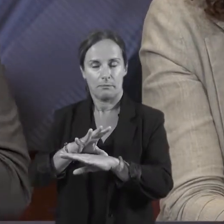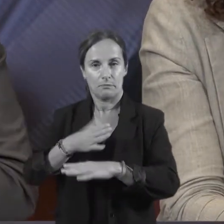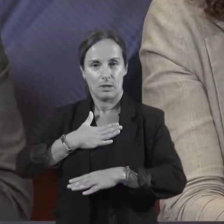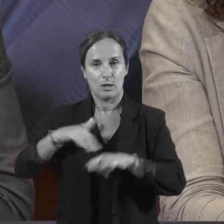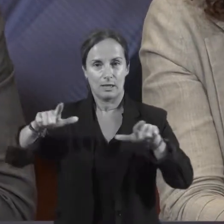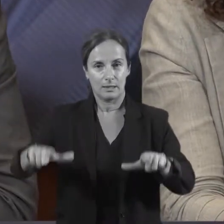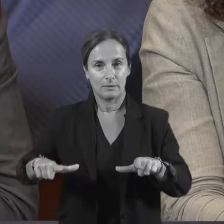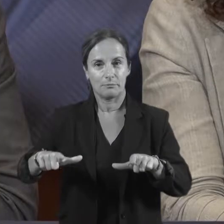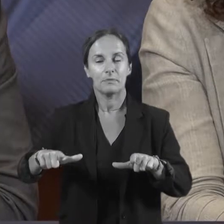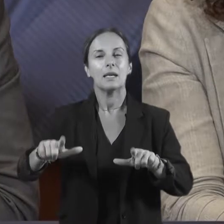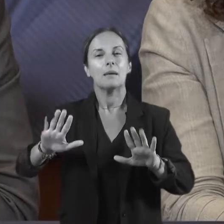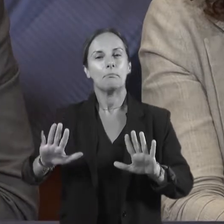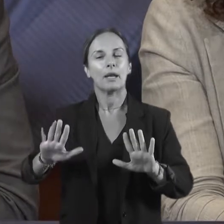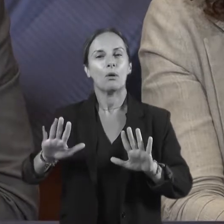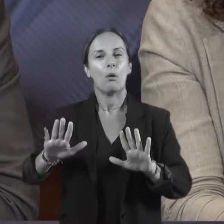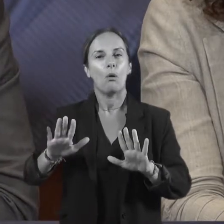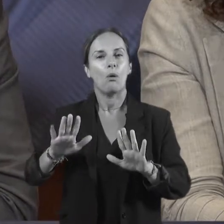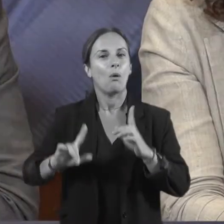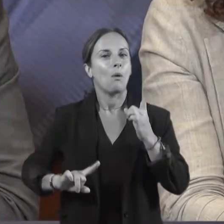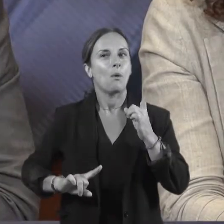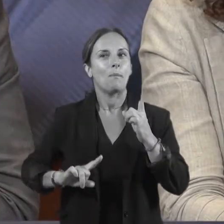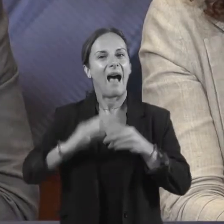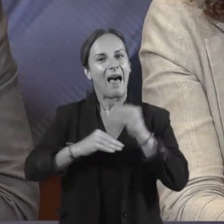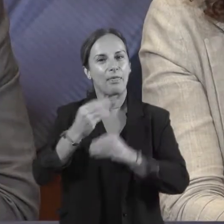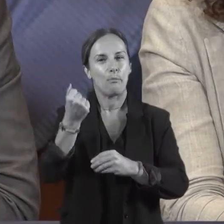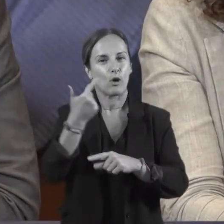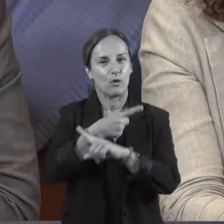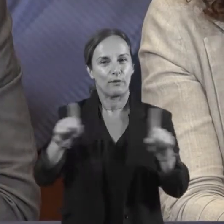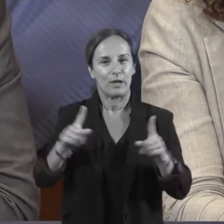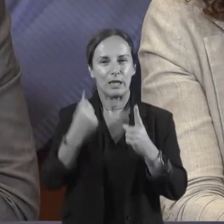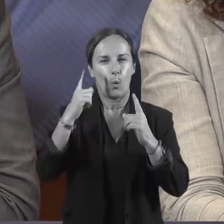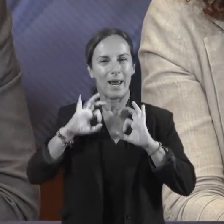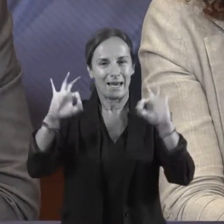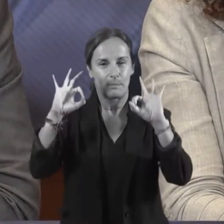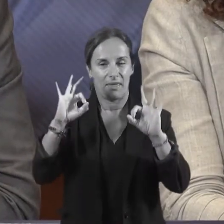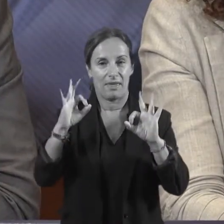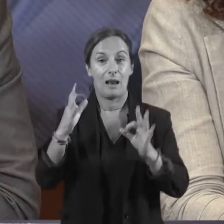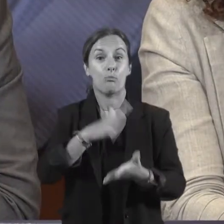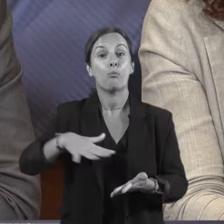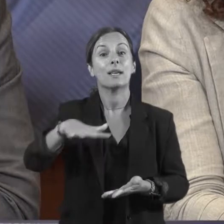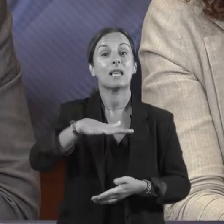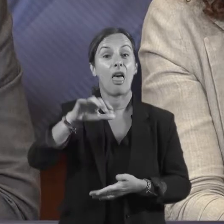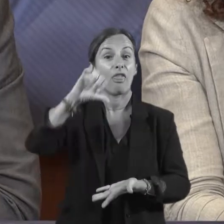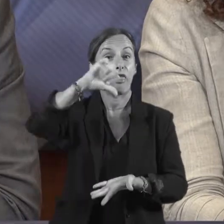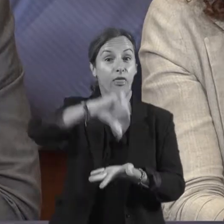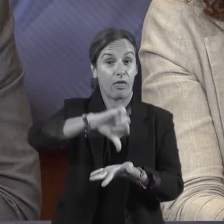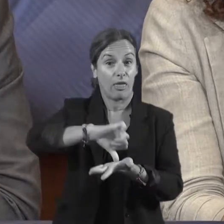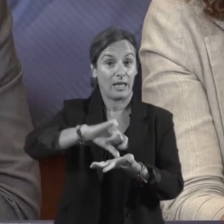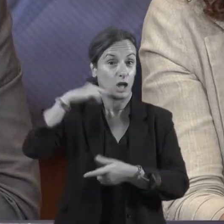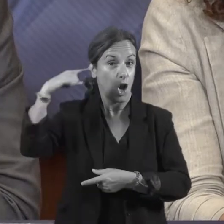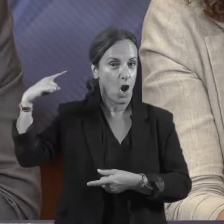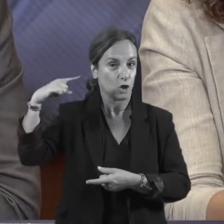una acció concreta a l'epicentre de la ciutat on aquella setmana se xerrarà de turisme, que és, en aquest